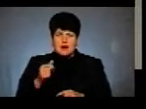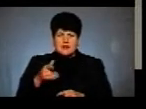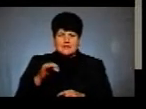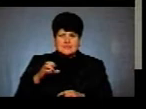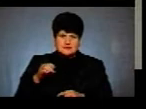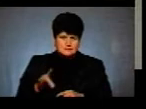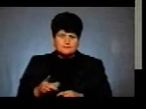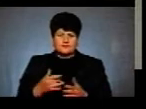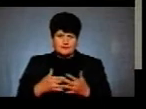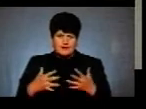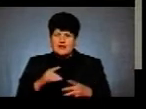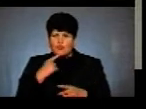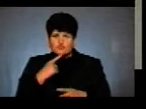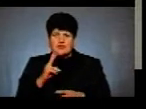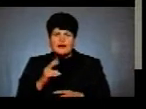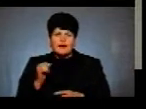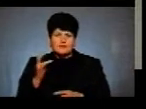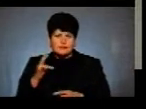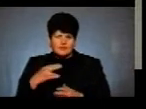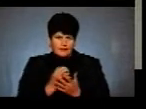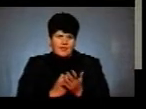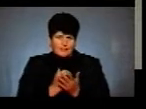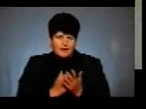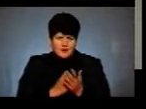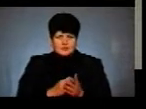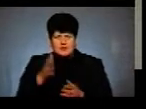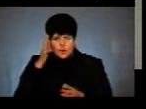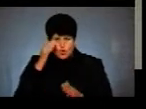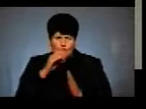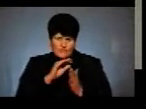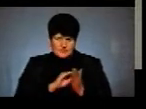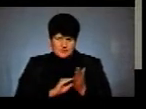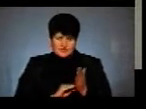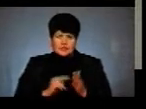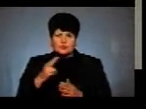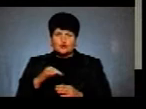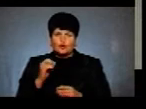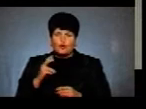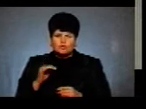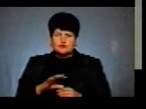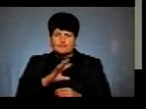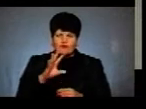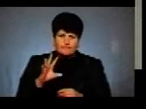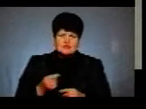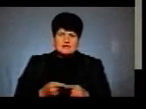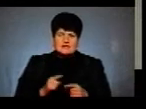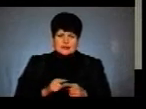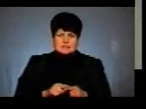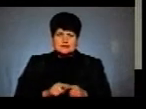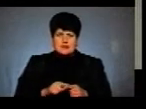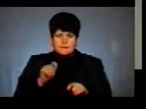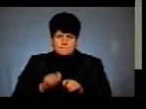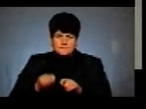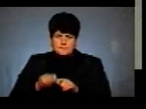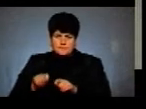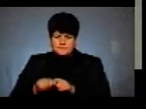не кажучи вже про кандидатські дисертації, там наукові статті, докторські дисертації, все проходить